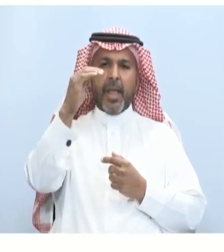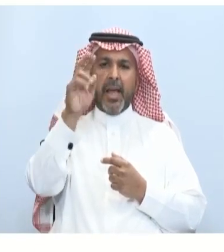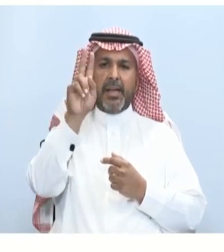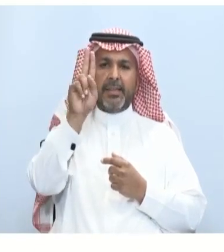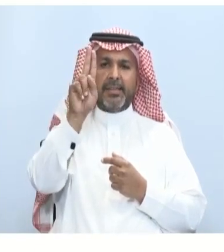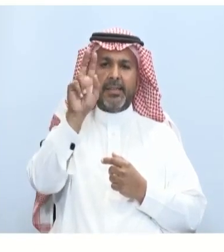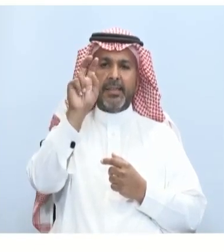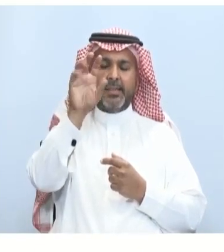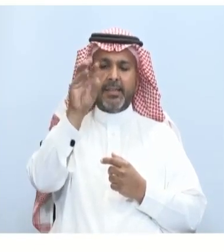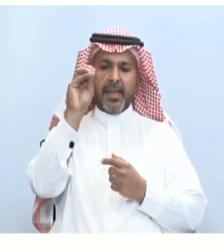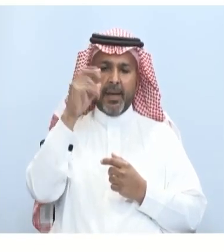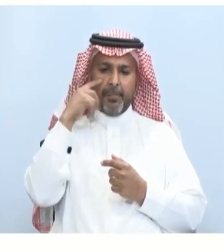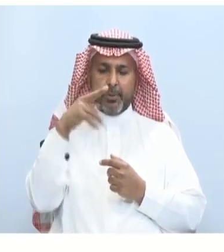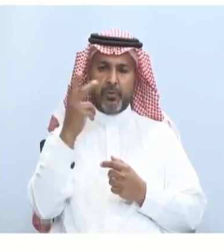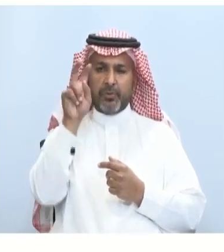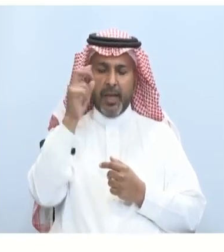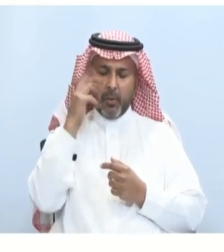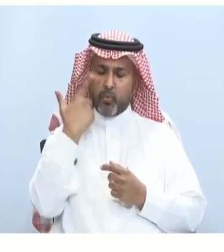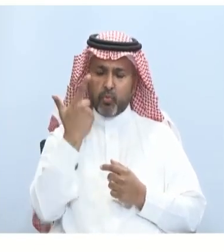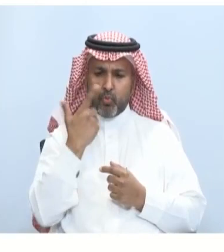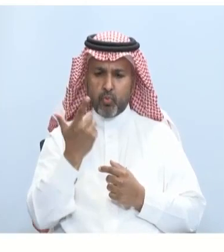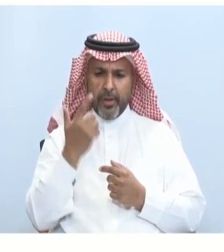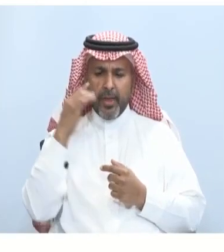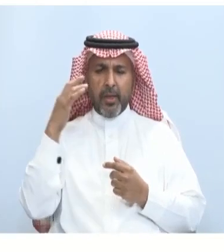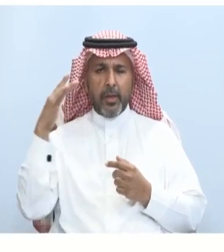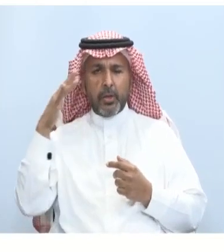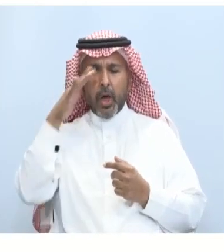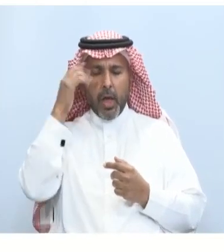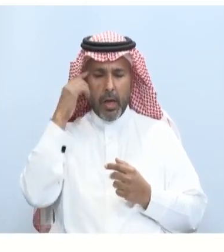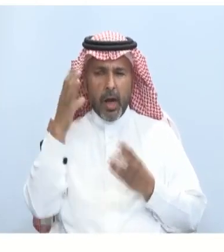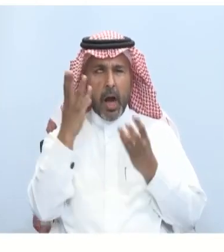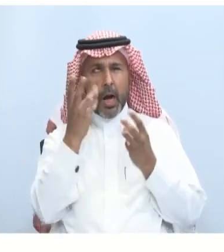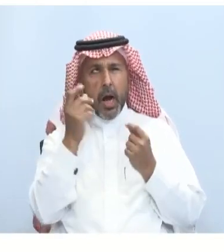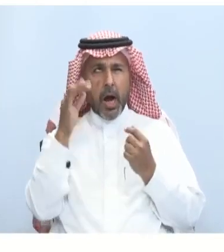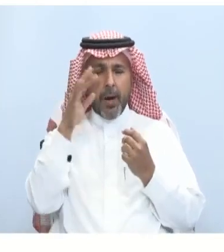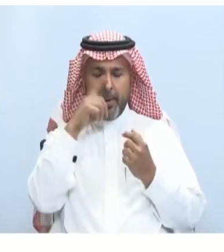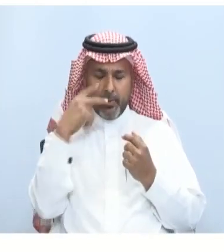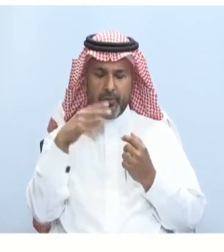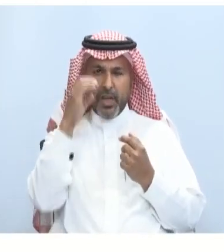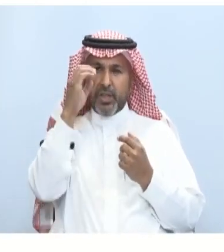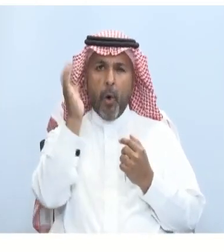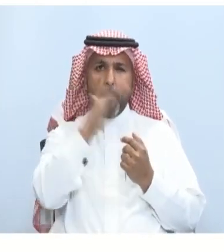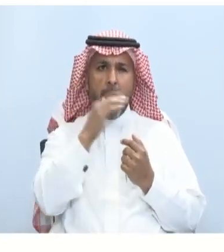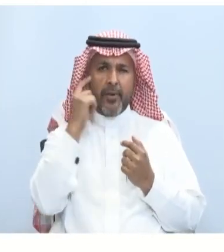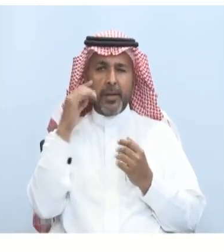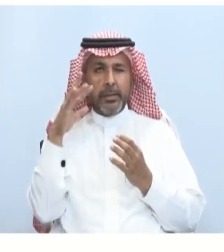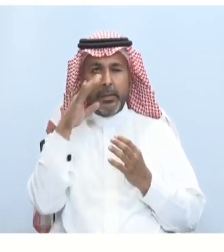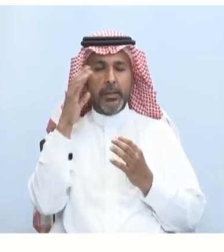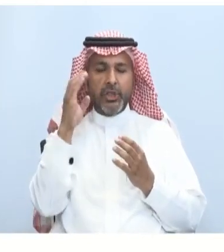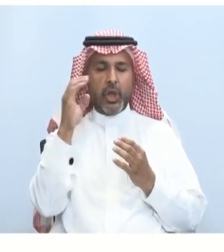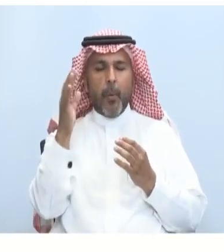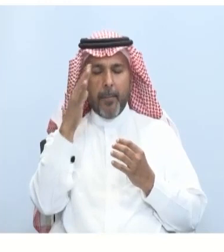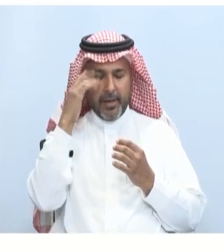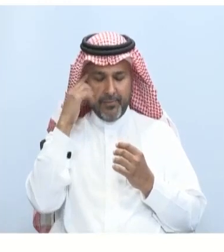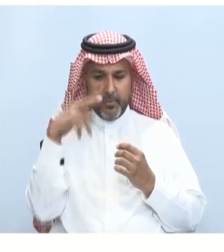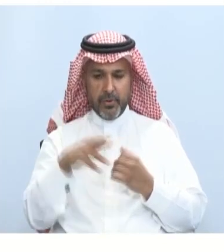للاعداد التخيليه ووحدتها التخيليه اللي هي حيث تعرف الوحده التخيليه